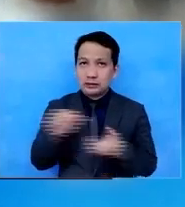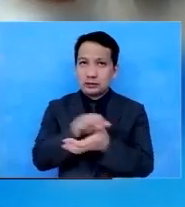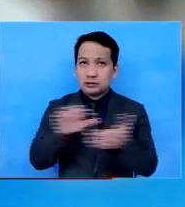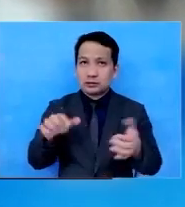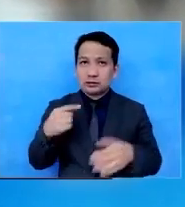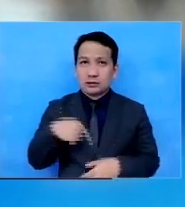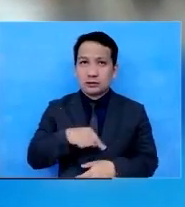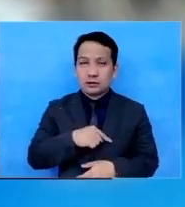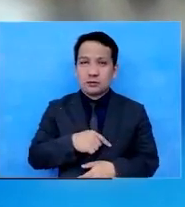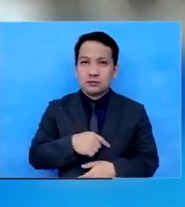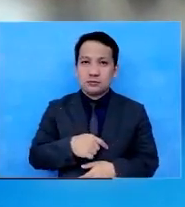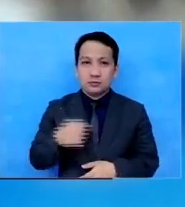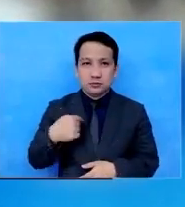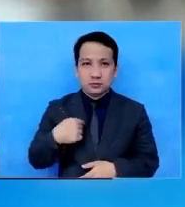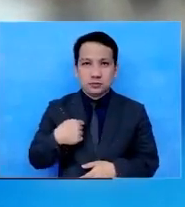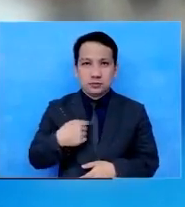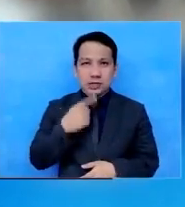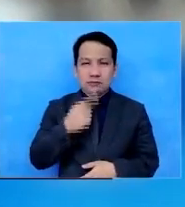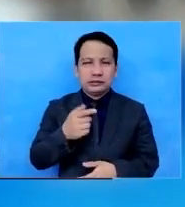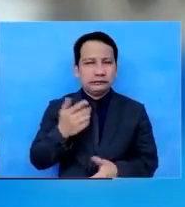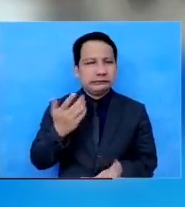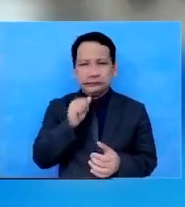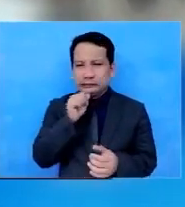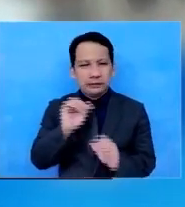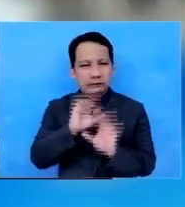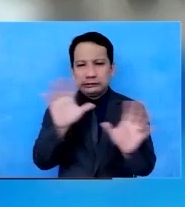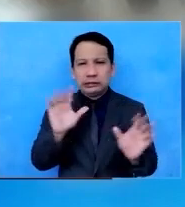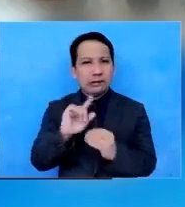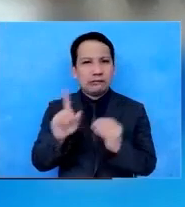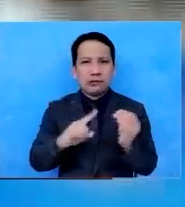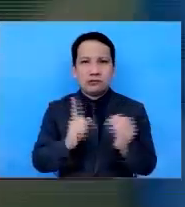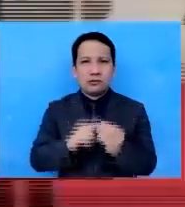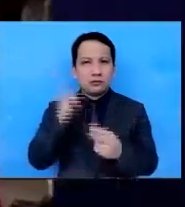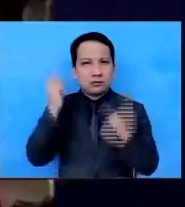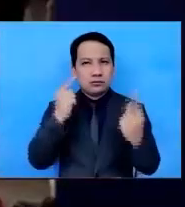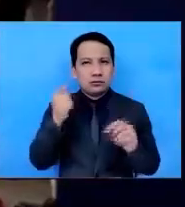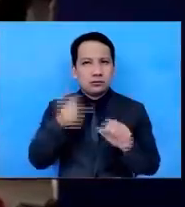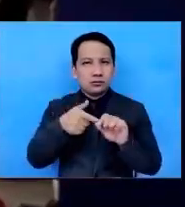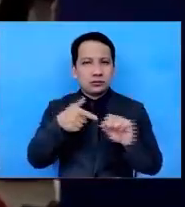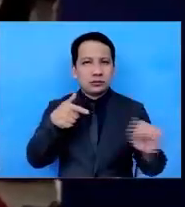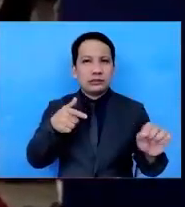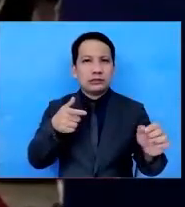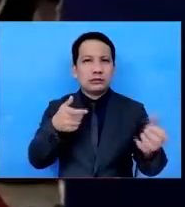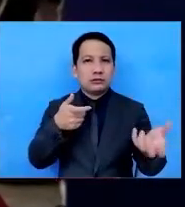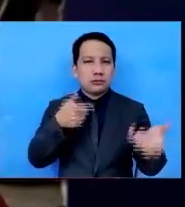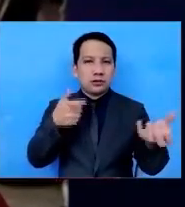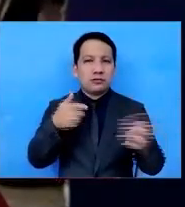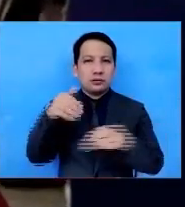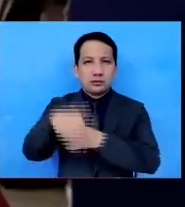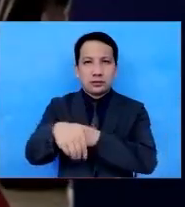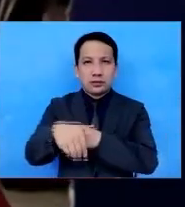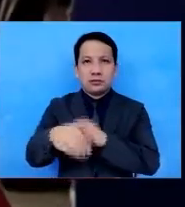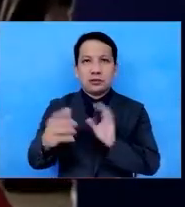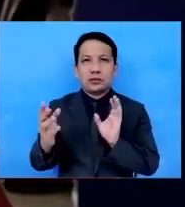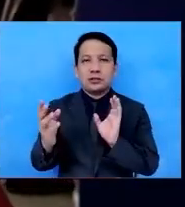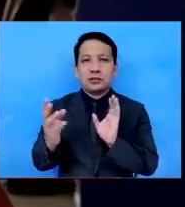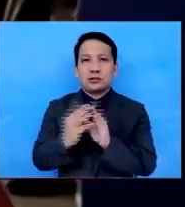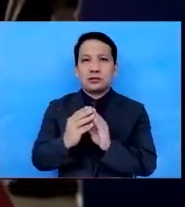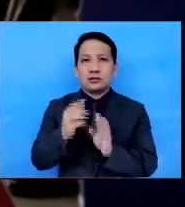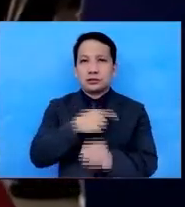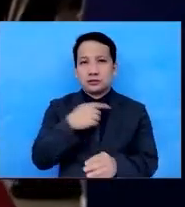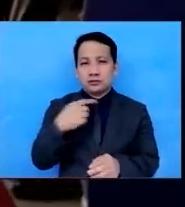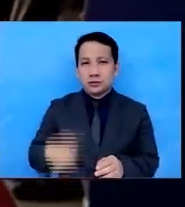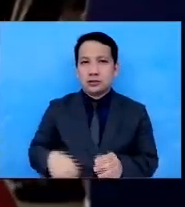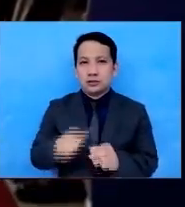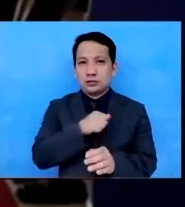So sa akin medyo gray pa rin pero hindi ko pa rin siya kinakonsider na weapon. Kagabi nag-courtesy visit si Chinese